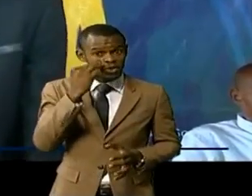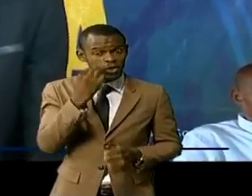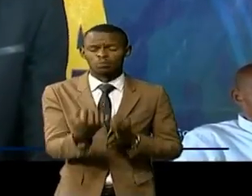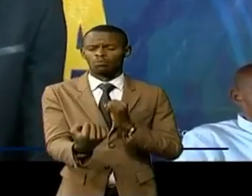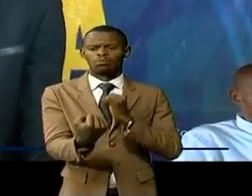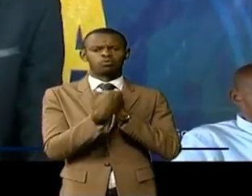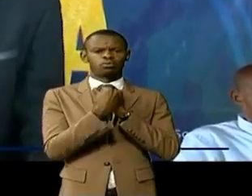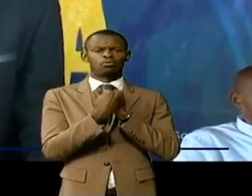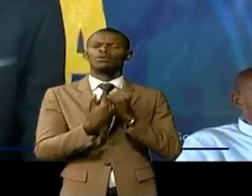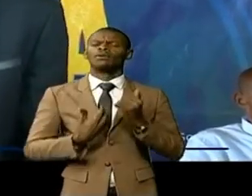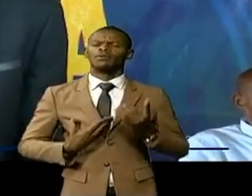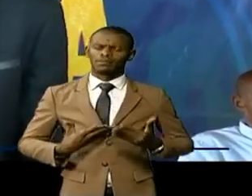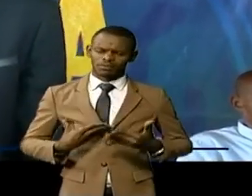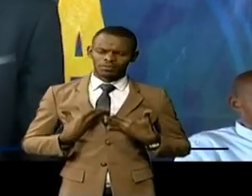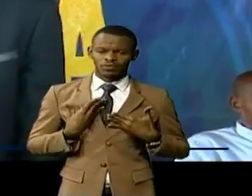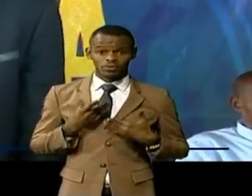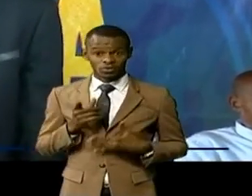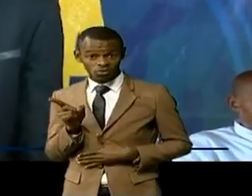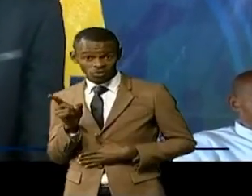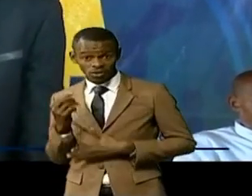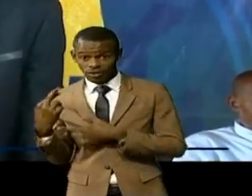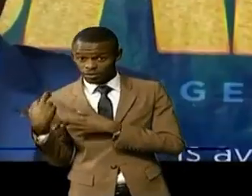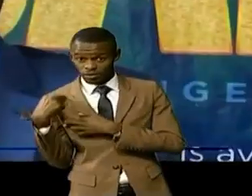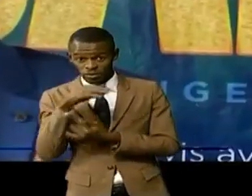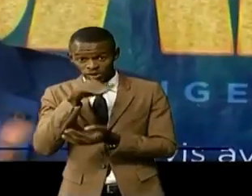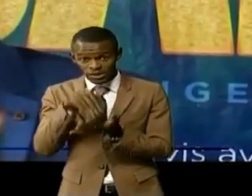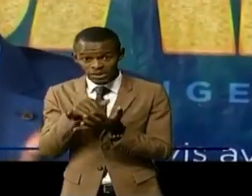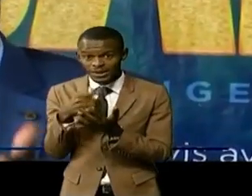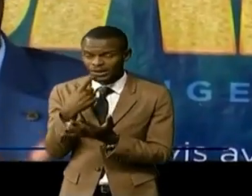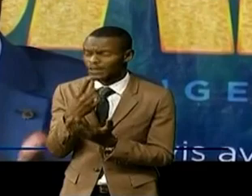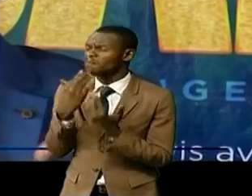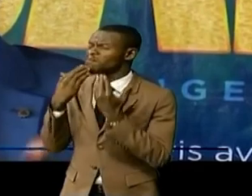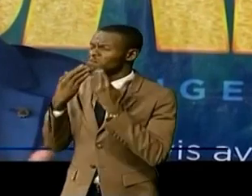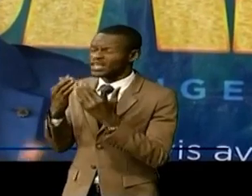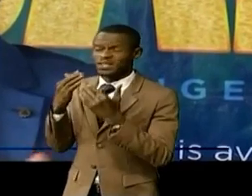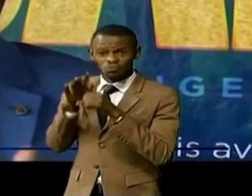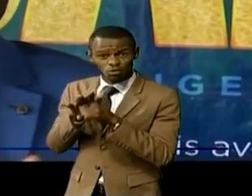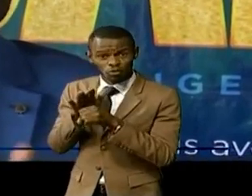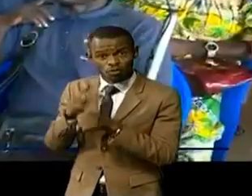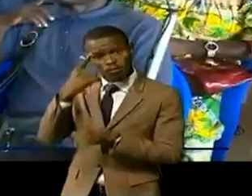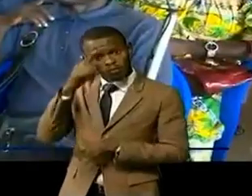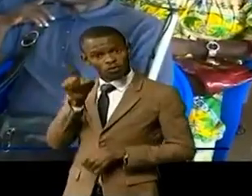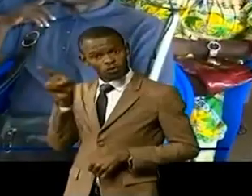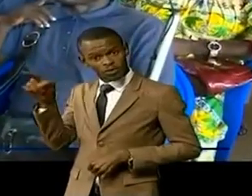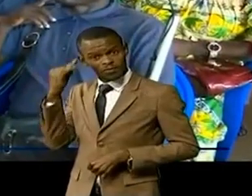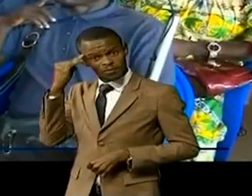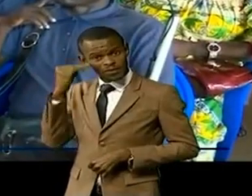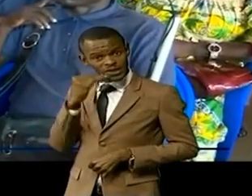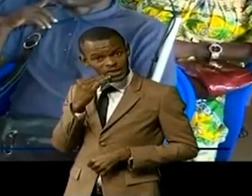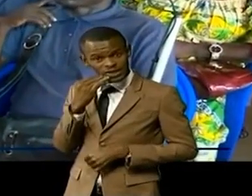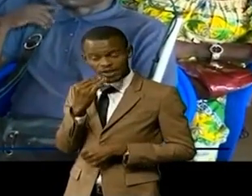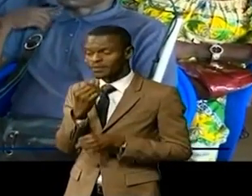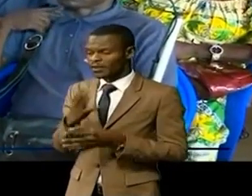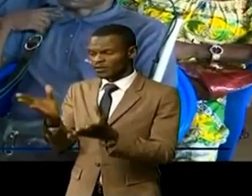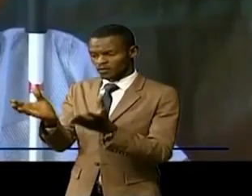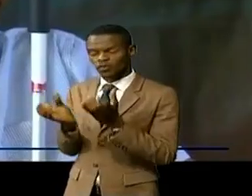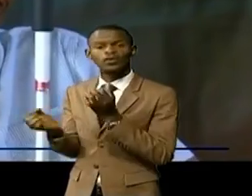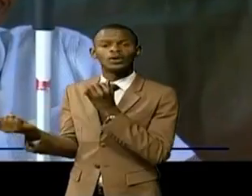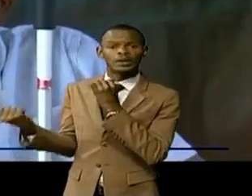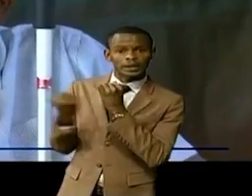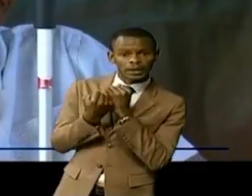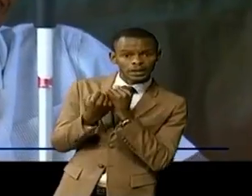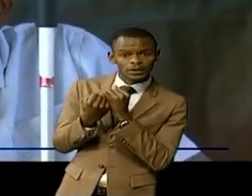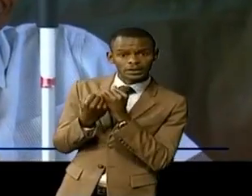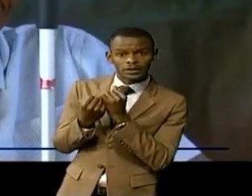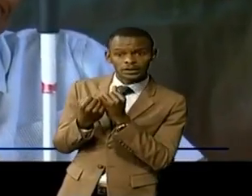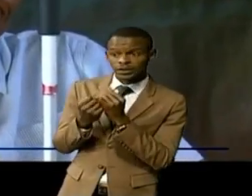des Affaires sociales, Modeste Mutinga, pour sa sollicitude, mais surtout pour sa volonté d'aider les agents et cadres de ce ministère à travailler dans